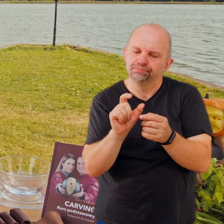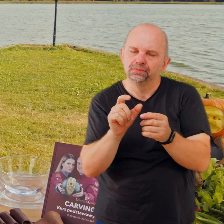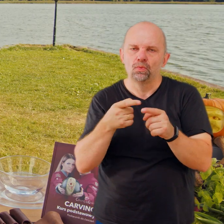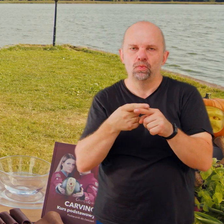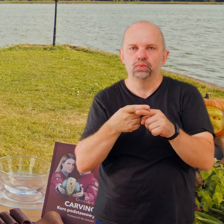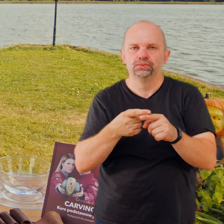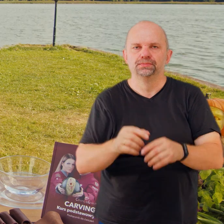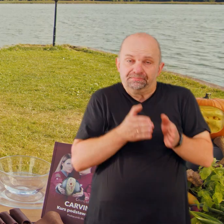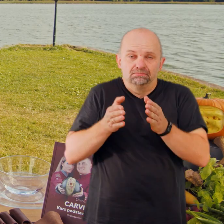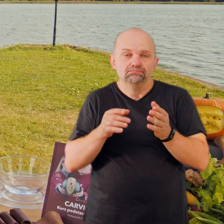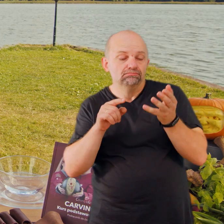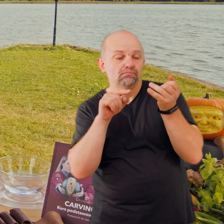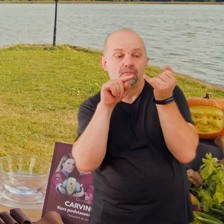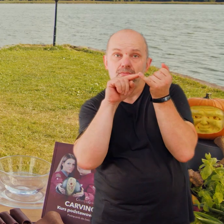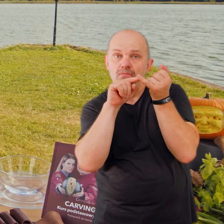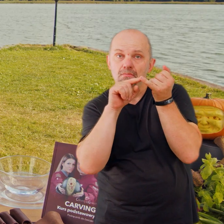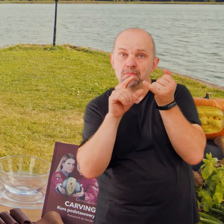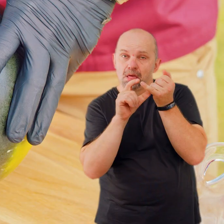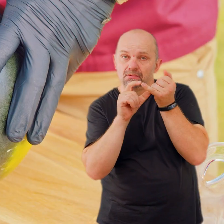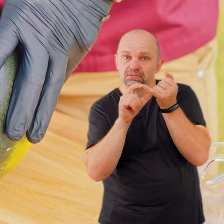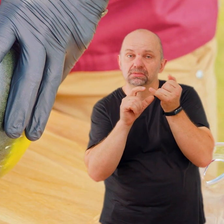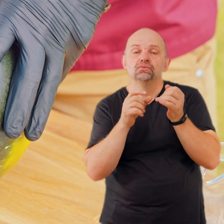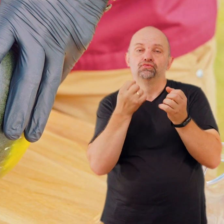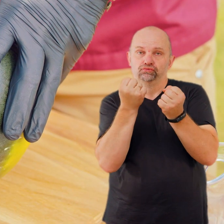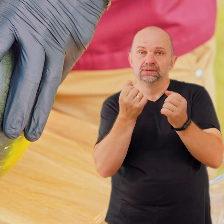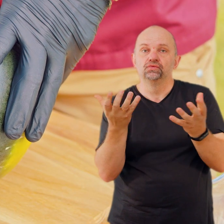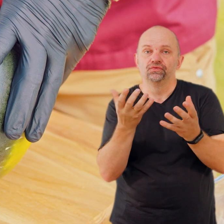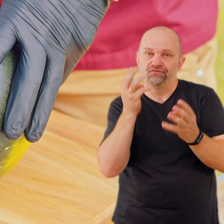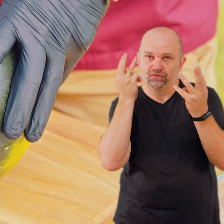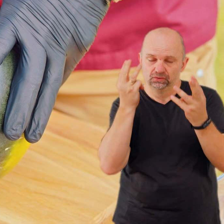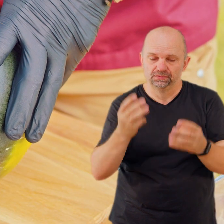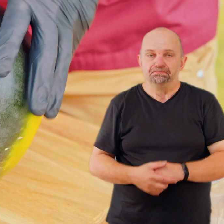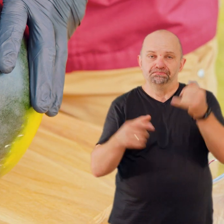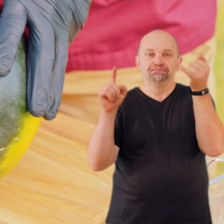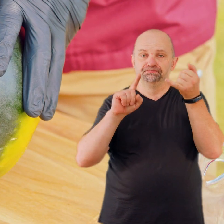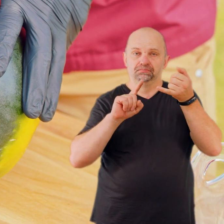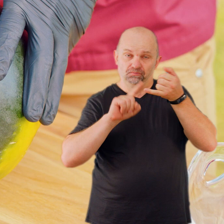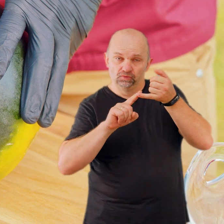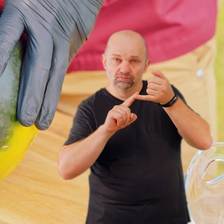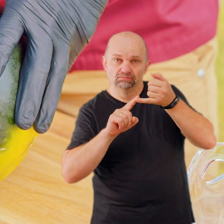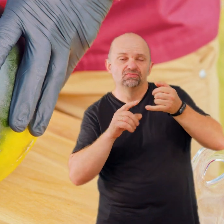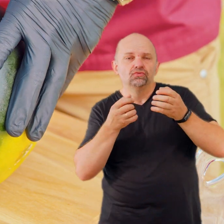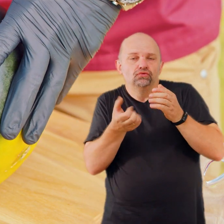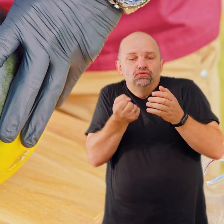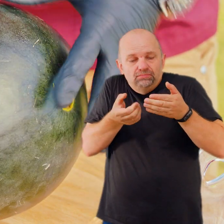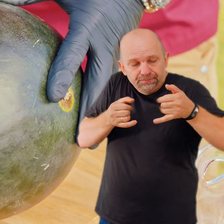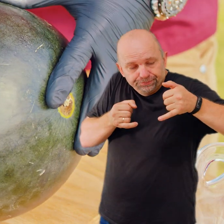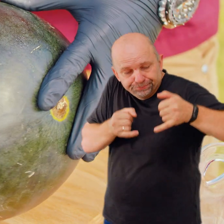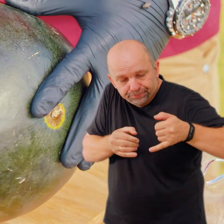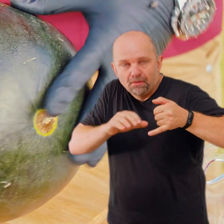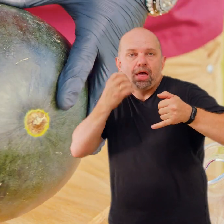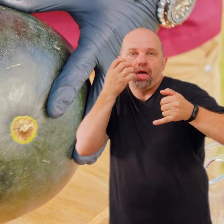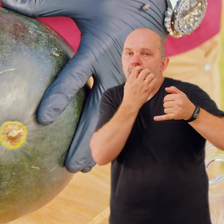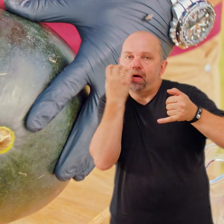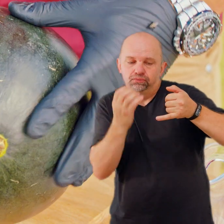tak, można sobie zaznaczyć kółeczko od jakiegoś kubeczka, albo sobie wykorzystać swoje palce i potraktować je jako cyrkiel.